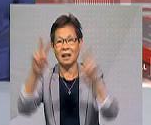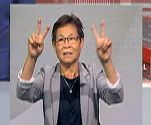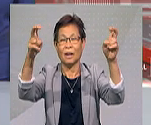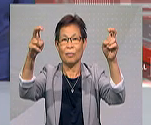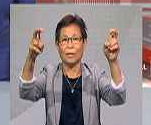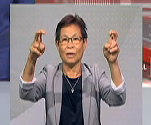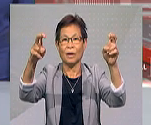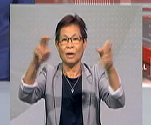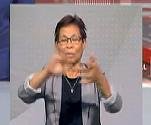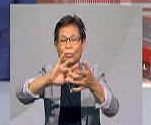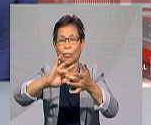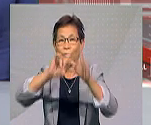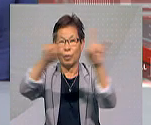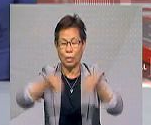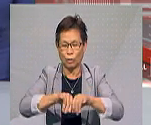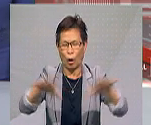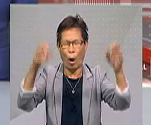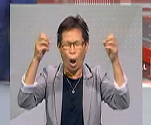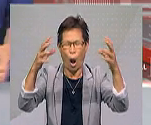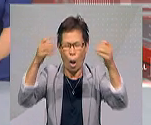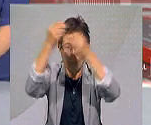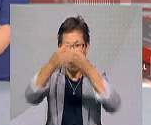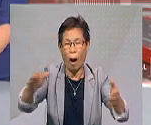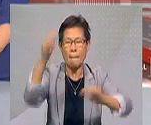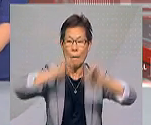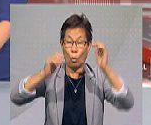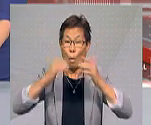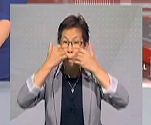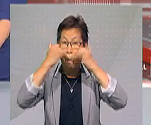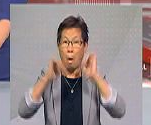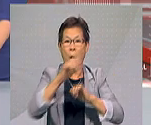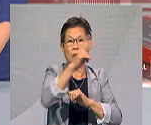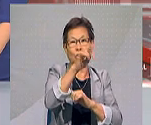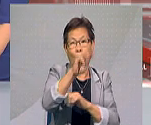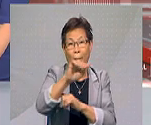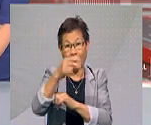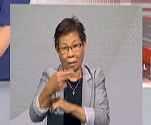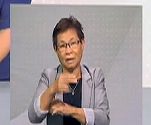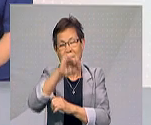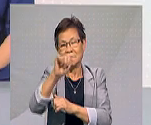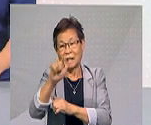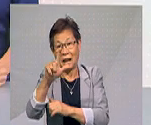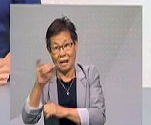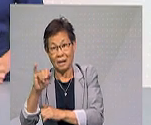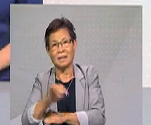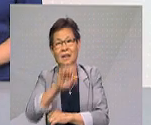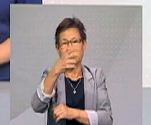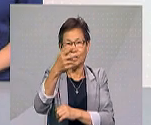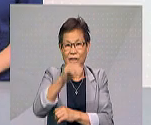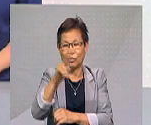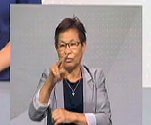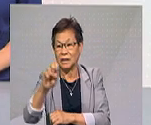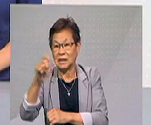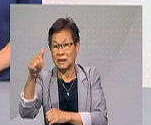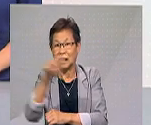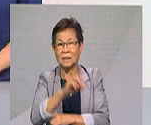media sosial yang syarat dengan mesej. Ia dibarisi pelakon handalan seperti Normah Damanhuri, Jalil Hamid, Syam Visa dan